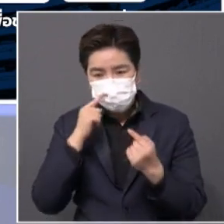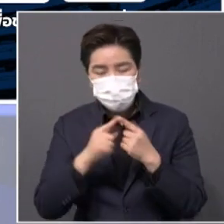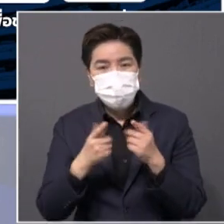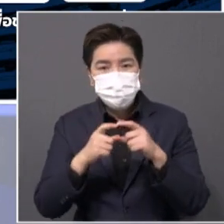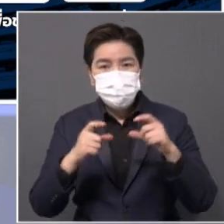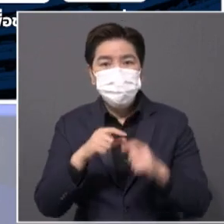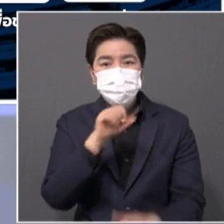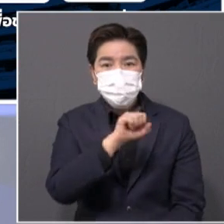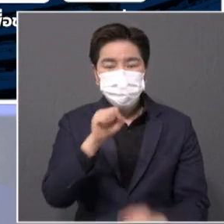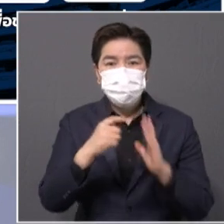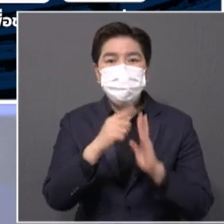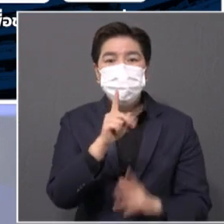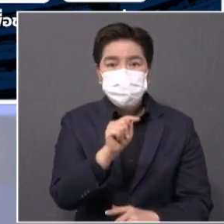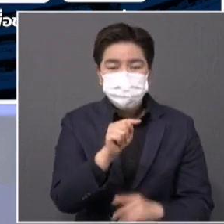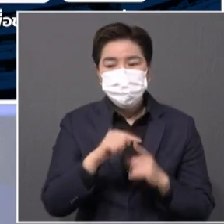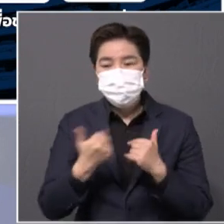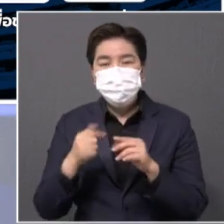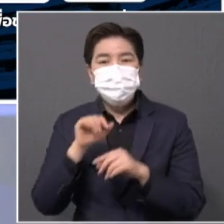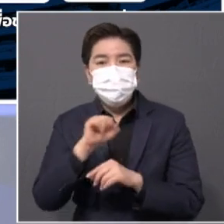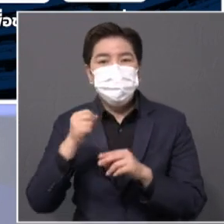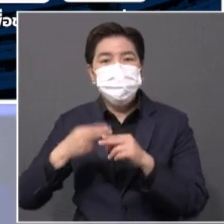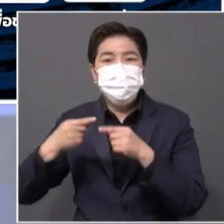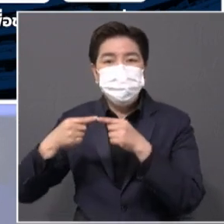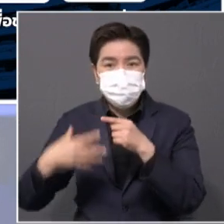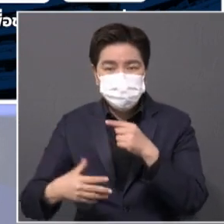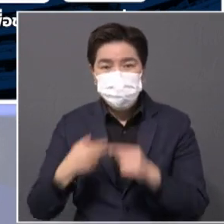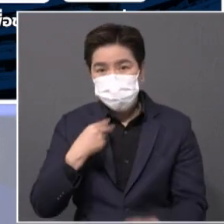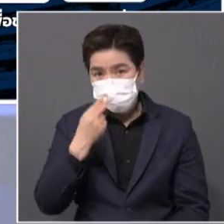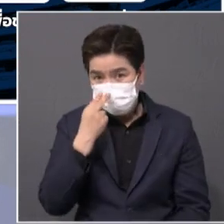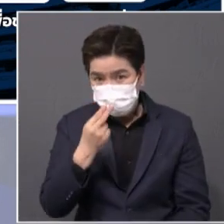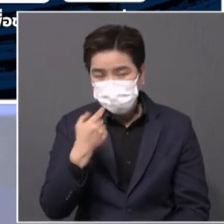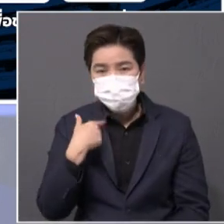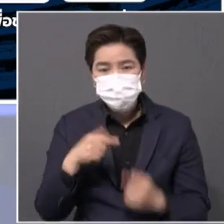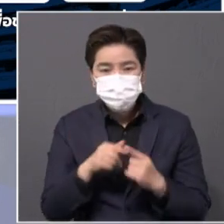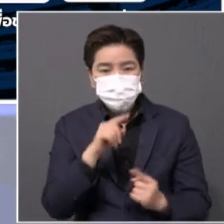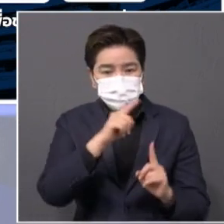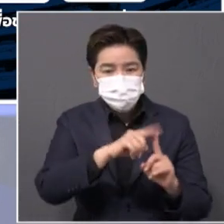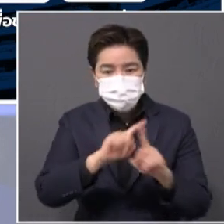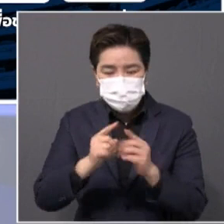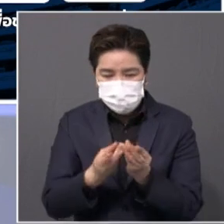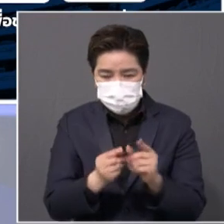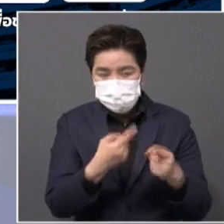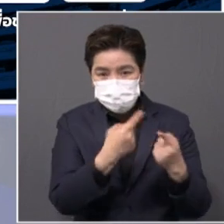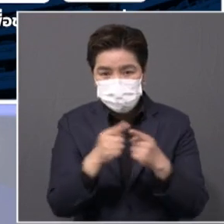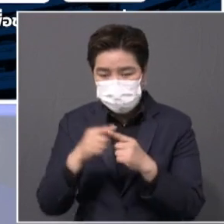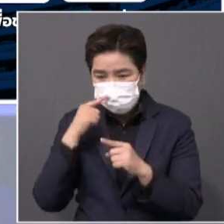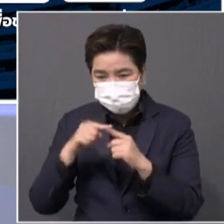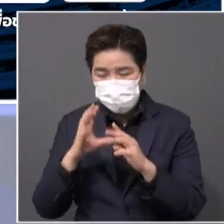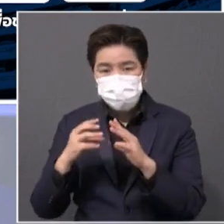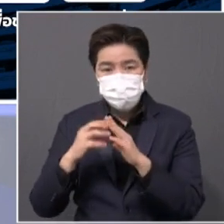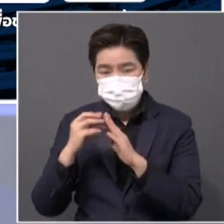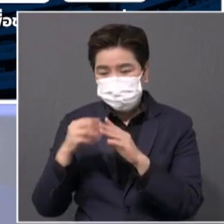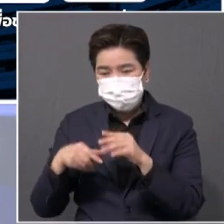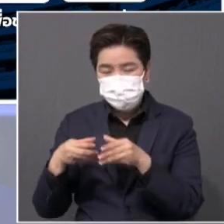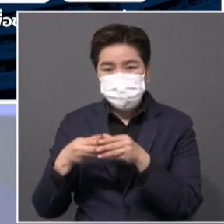ว่าจะเป็นบัตรส.สแบบแบ่งเขตและบัตรส.สแบบบัญชีรายชื่อดูสักนิดนึงบางพื้นที่เนี่ยตัวเลขไม่เหมือนกันนะฮะในการออกคะแนน